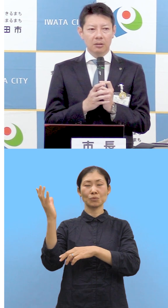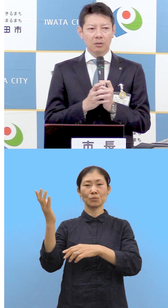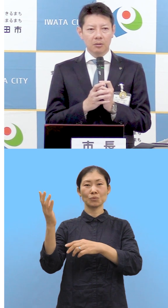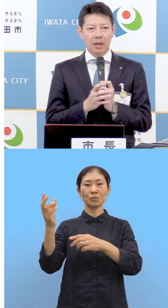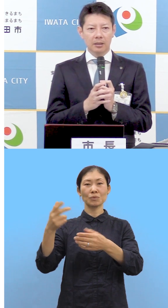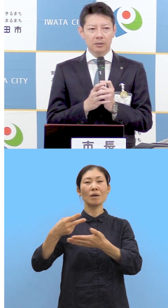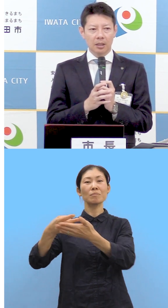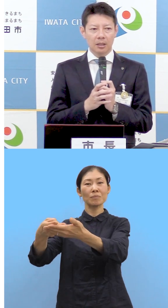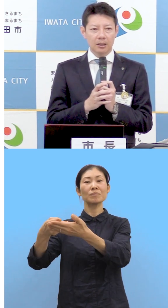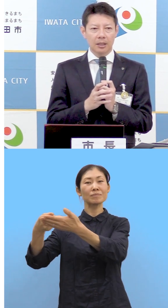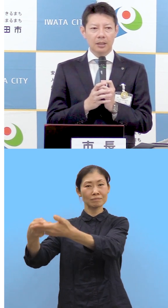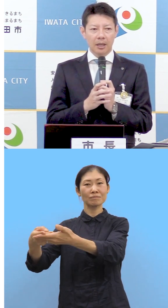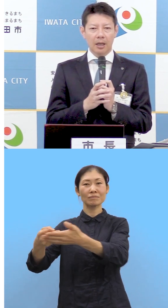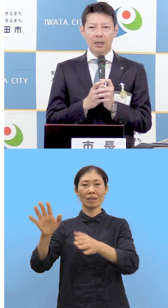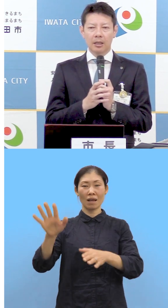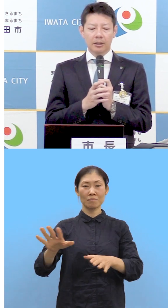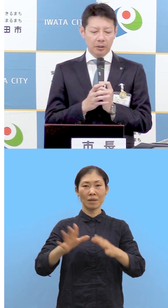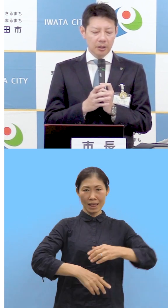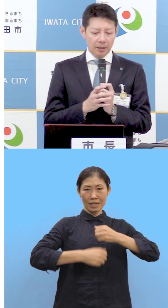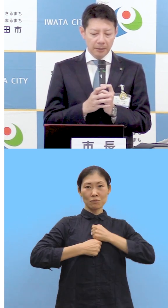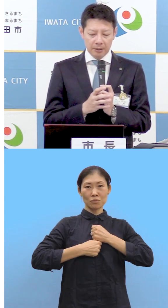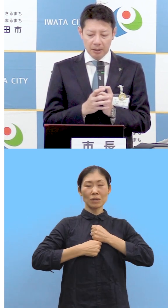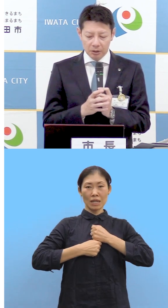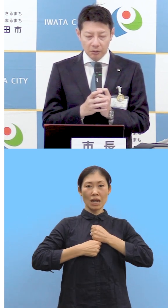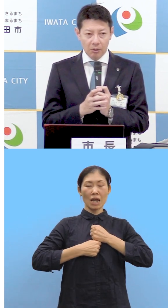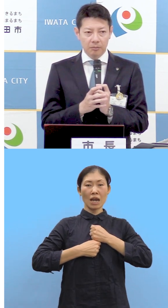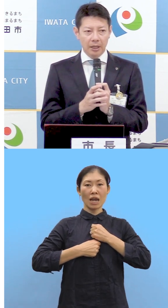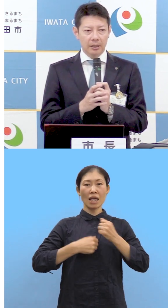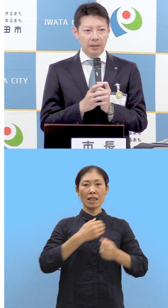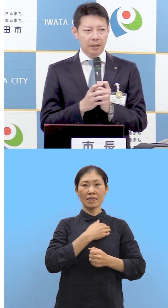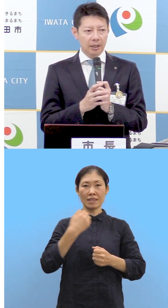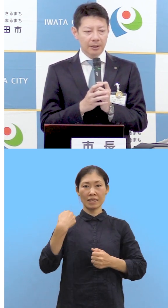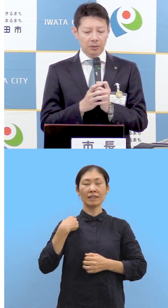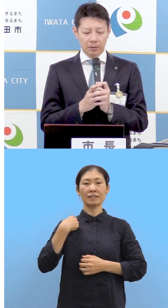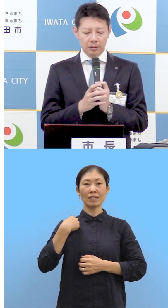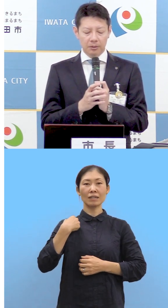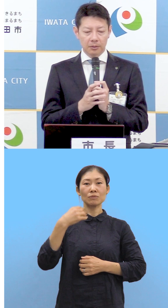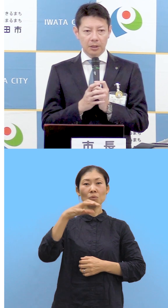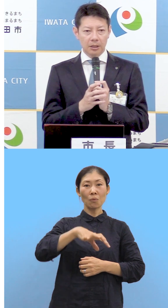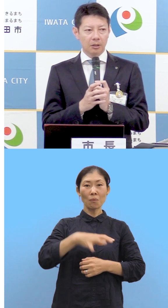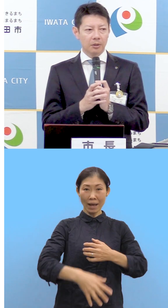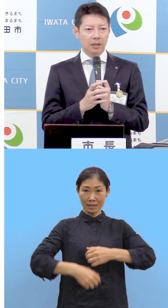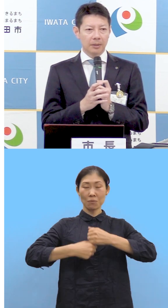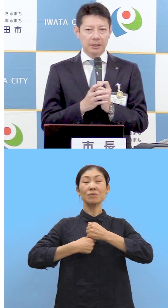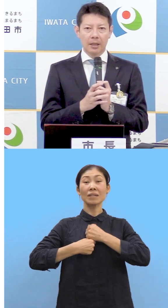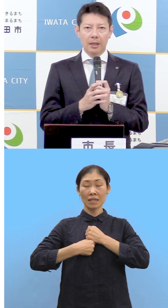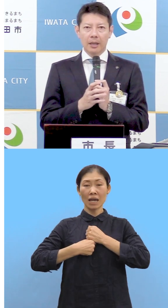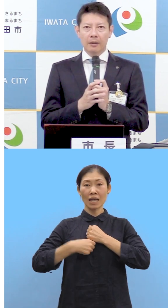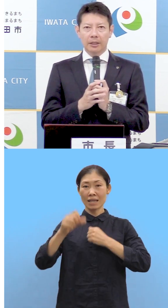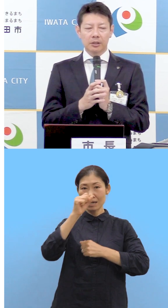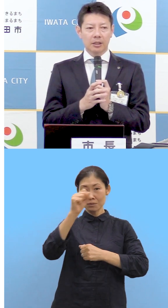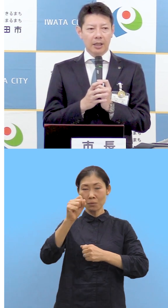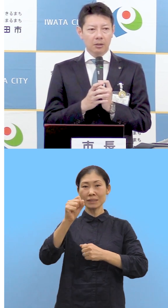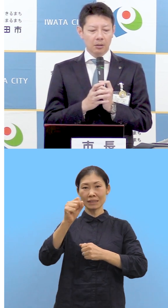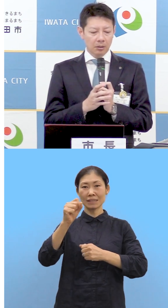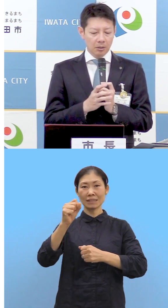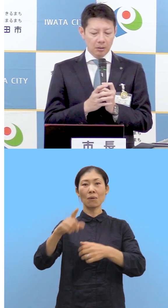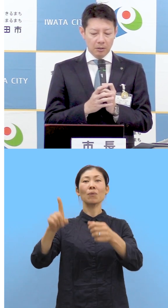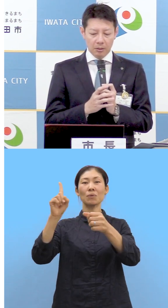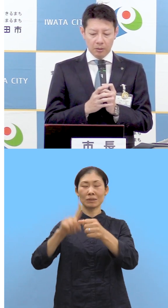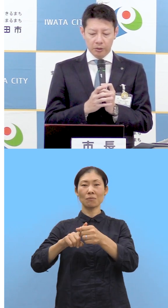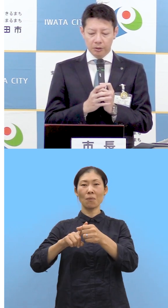をつけれるところは気をつけていただきながら、良い年末年始をお迎えいただければというふうに思います。私から